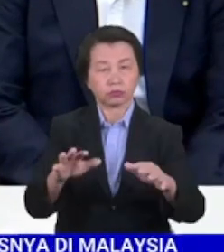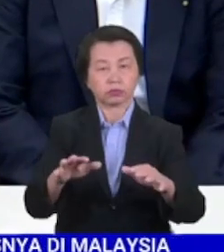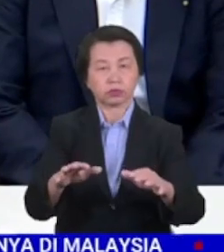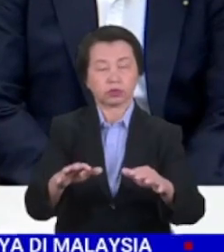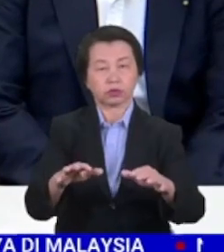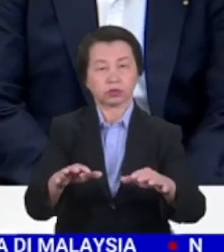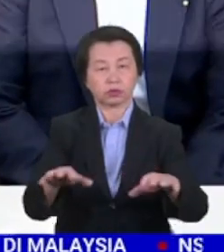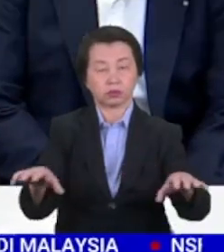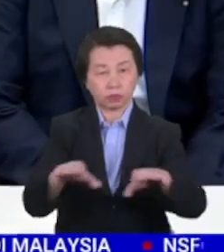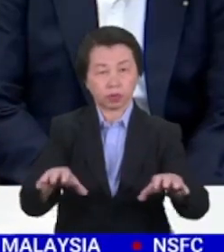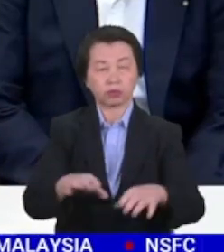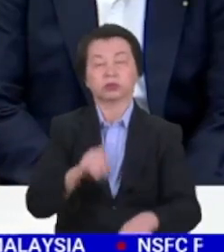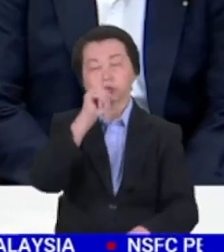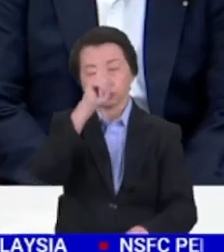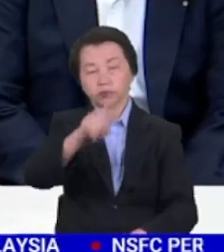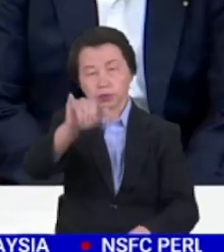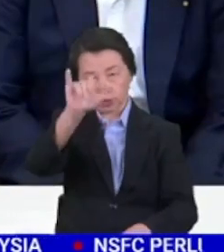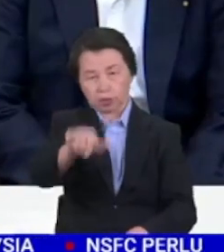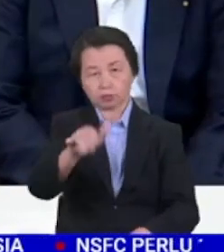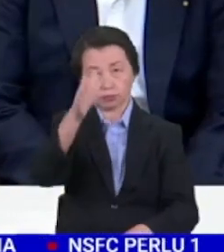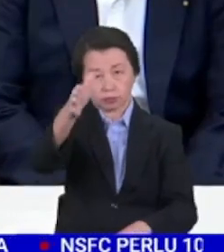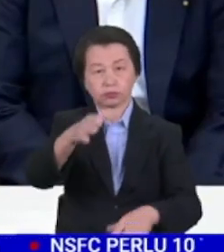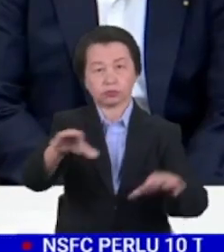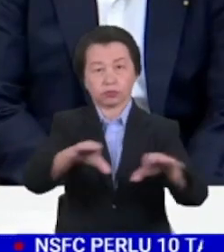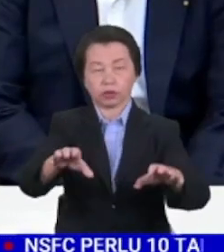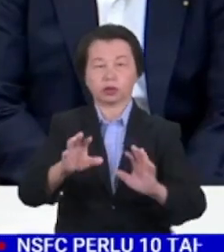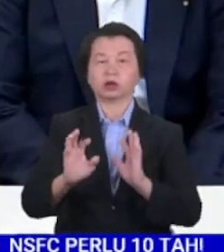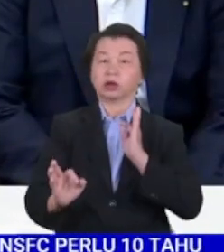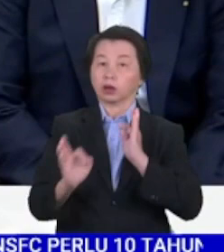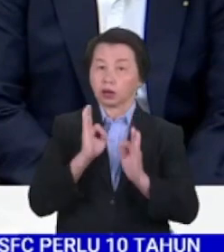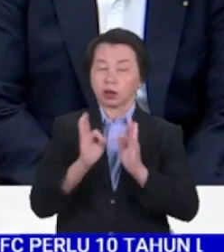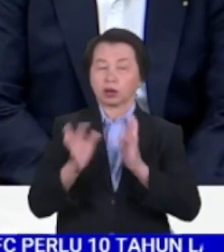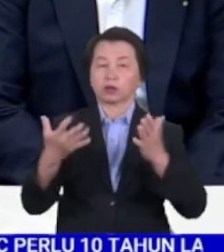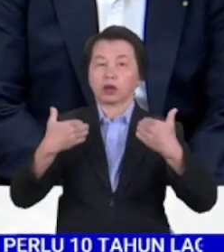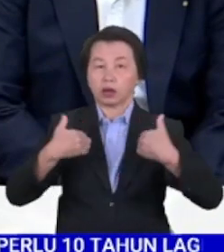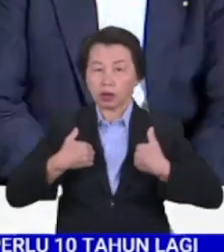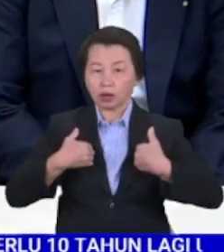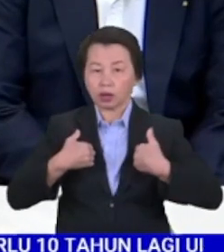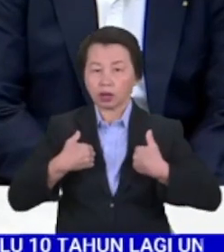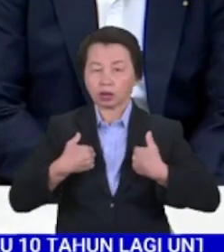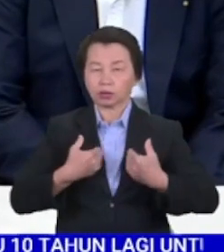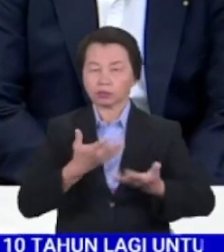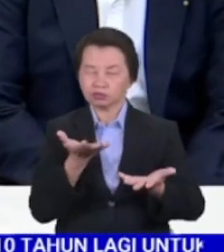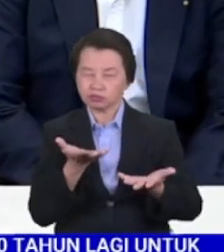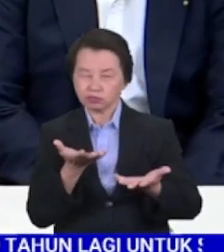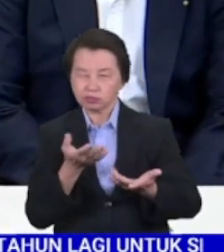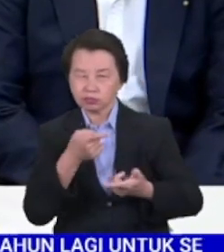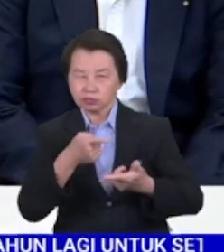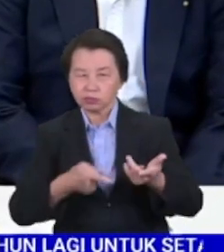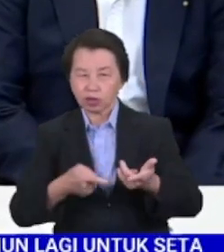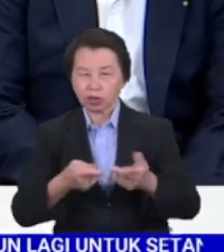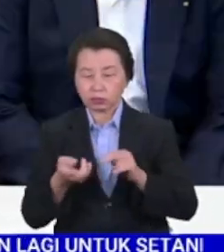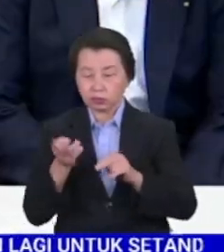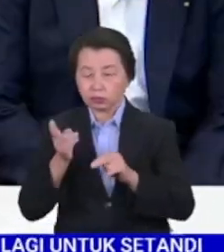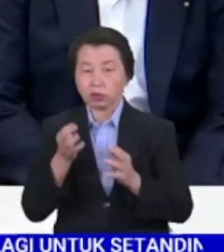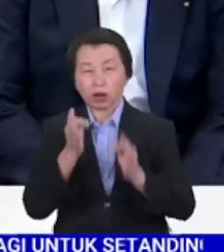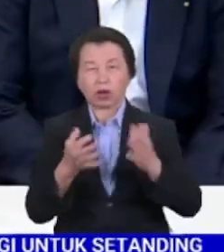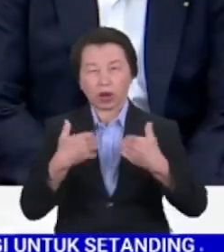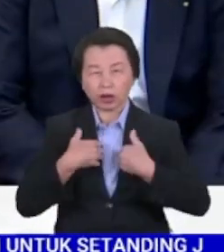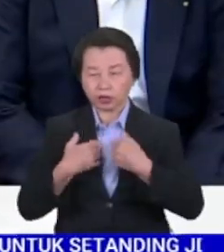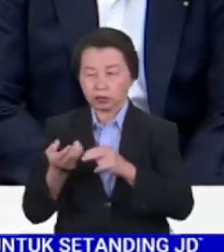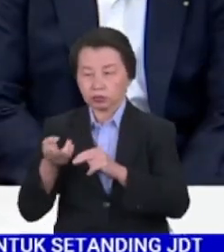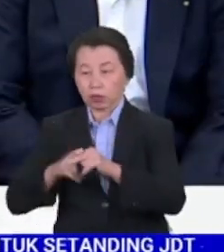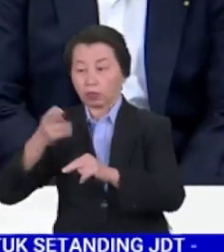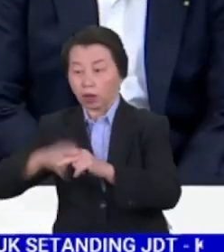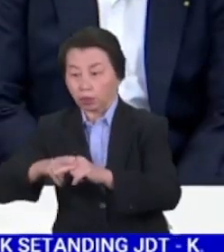dirancangkan pasti dilaksanakan, dan jika terdapat elemen penambahan kos dari